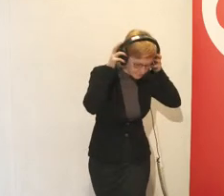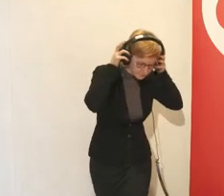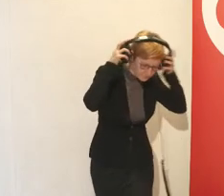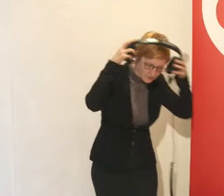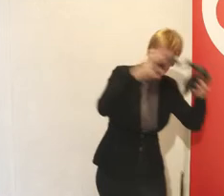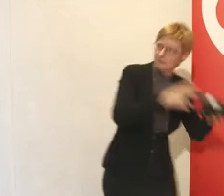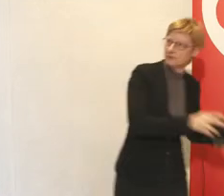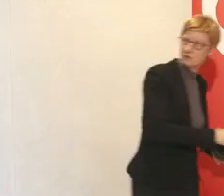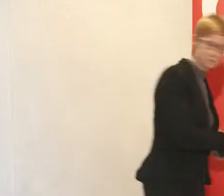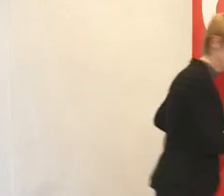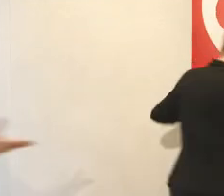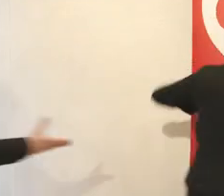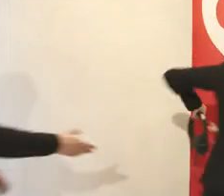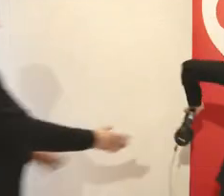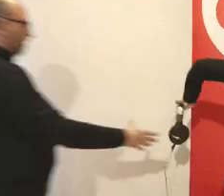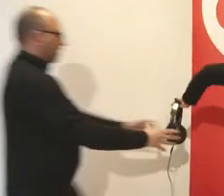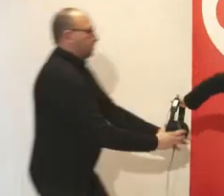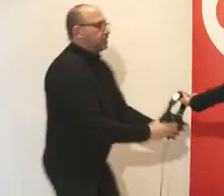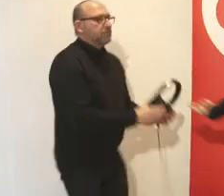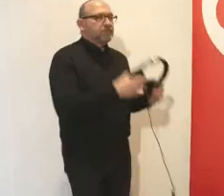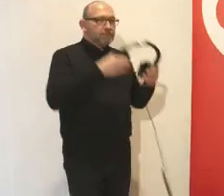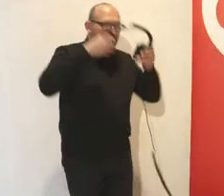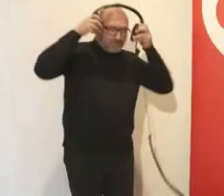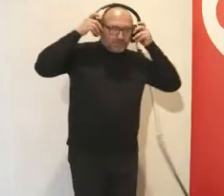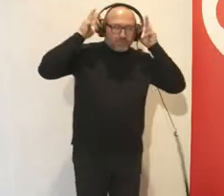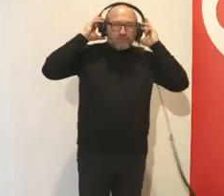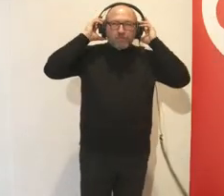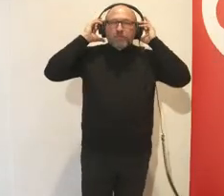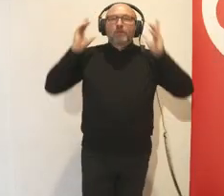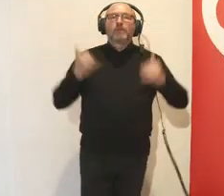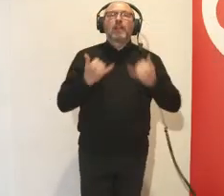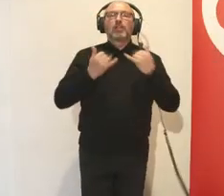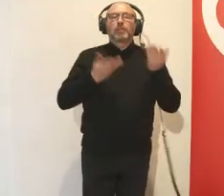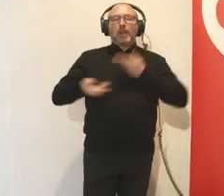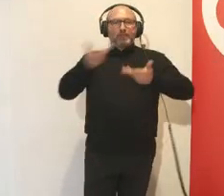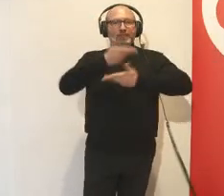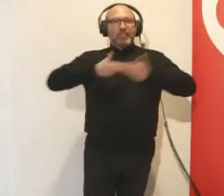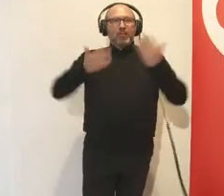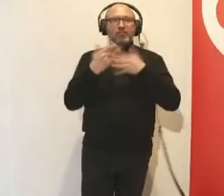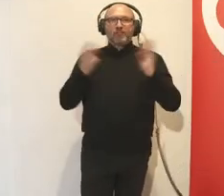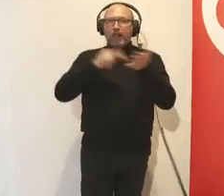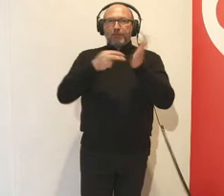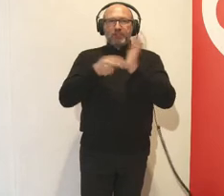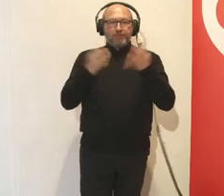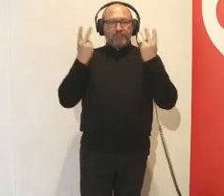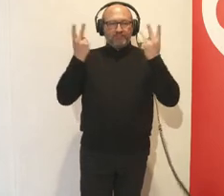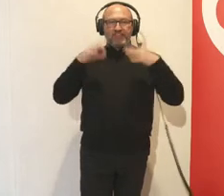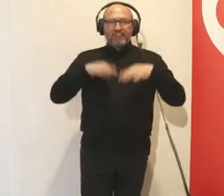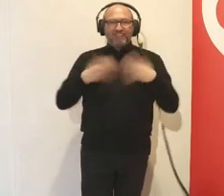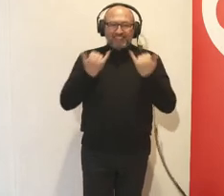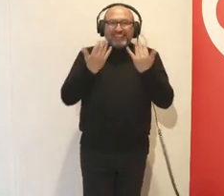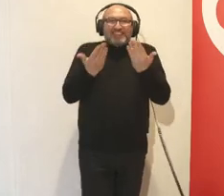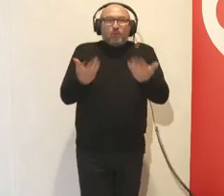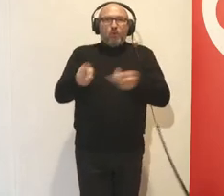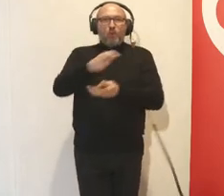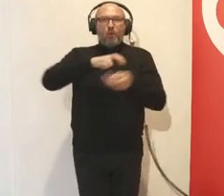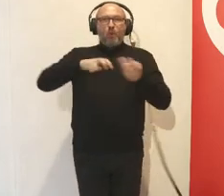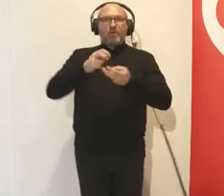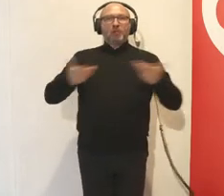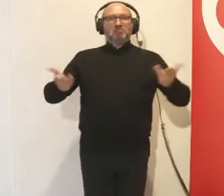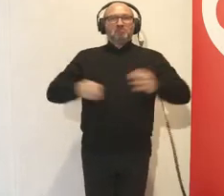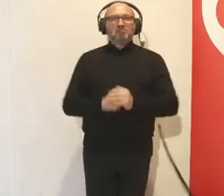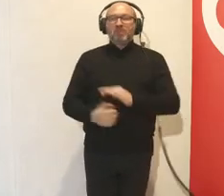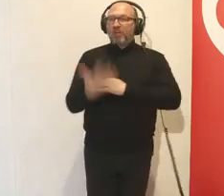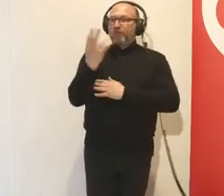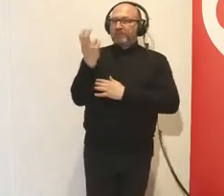lasst uns ein bisschen drüber reden und das ist ja das was mich in der politik auch beschäftigt wie geht man damit um also 25